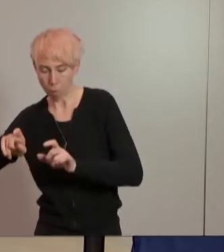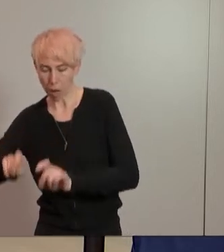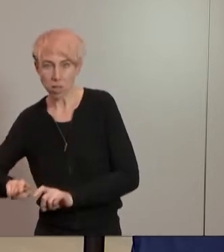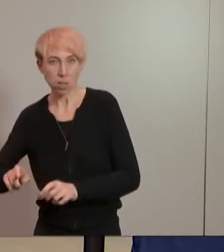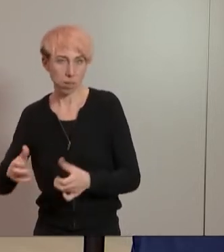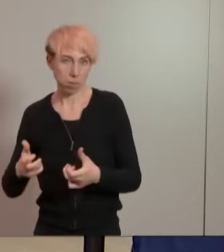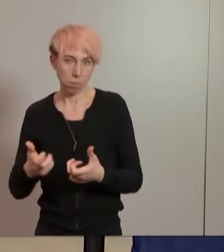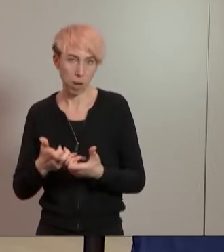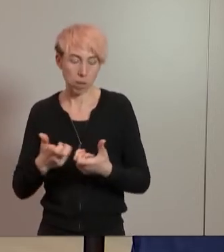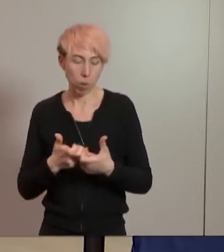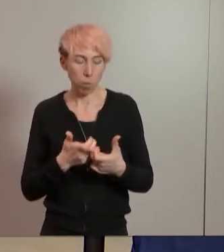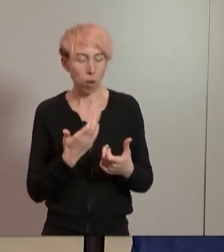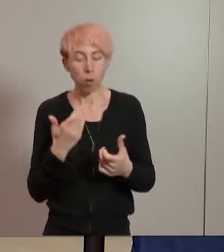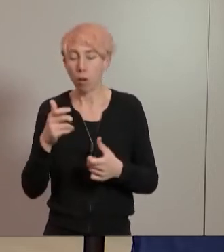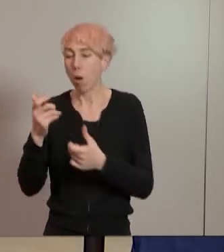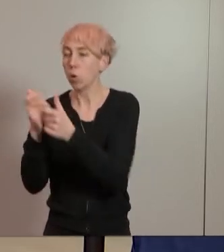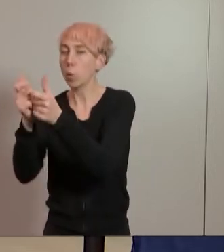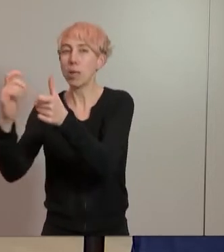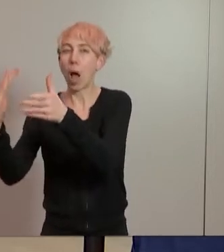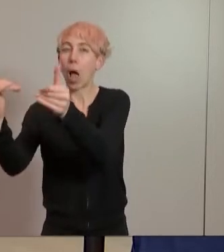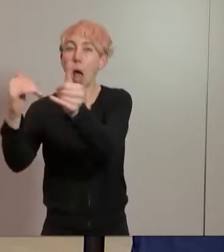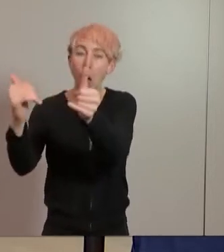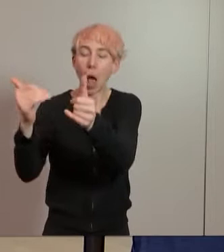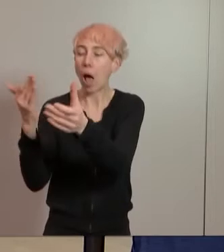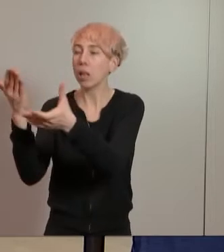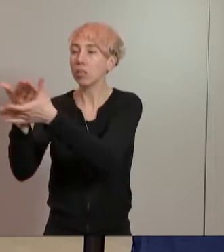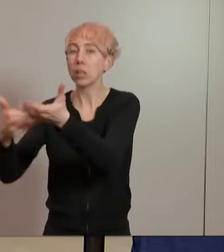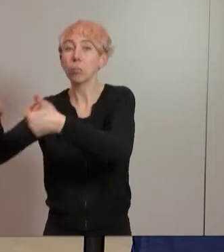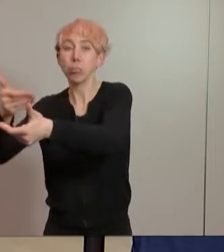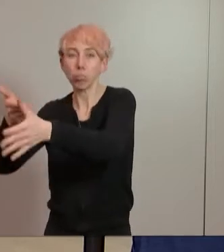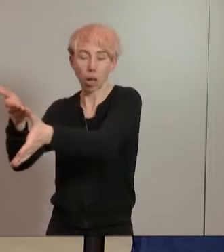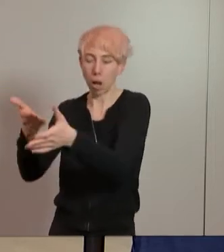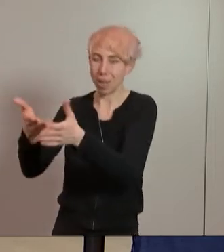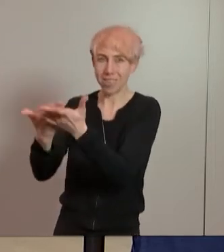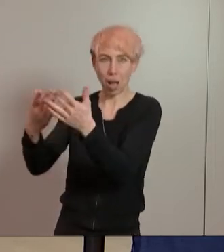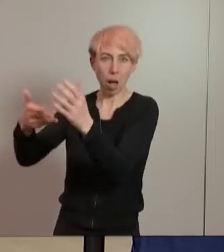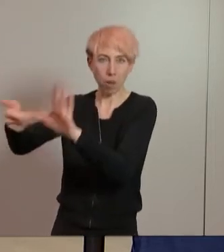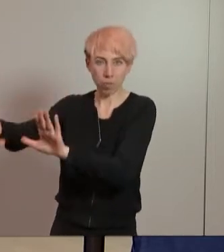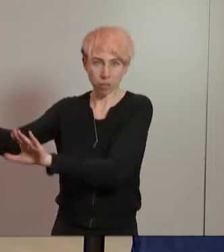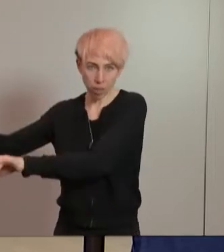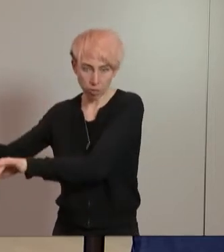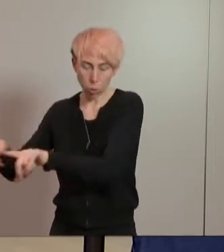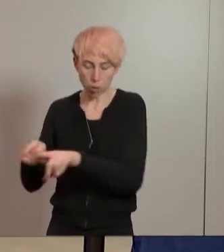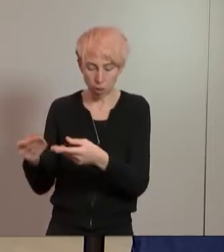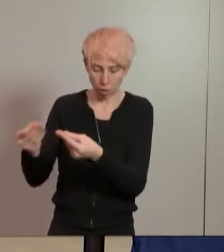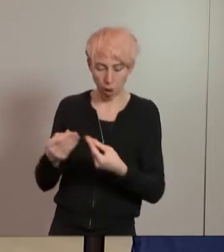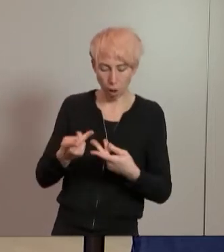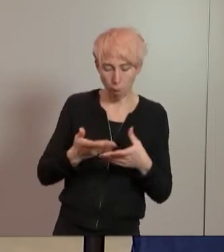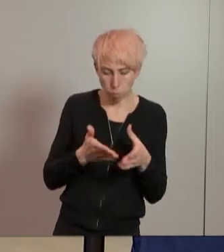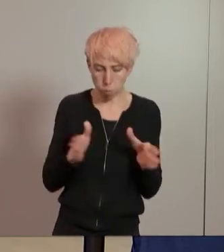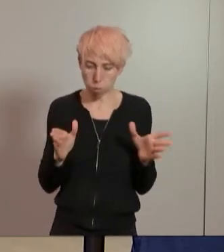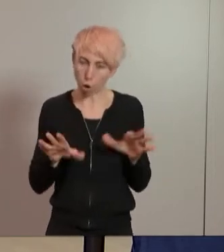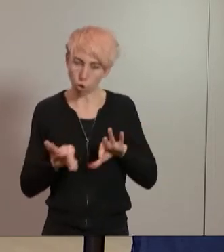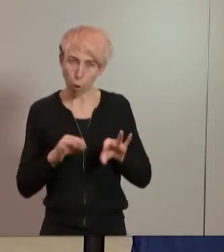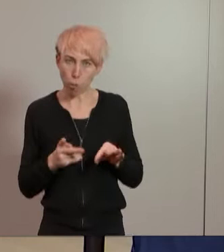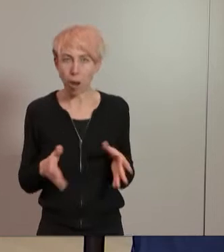en supprimant certains intermédiaires et en donnant une plus grande latitude, on le pense, de choix à la ville dans la réalisation de ces différents